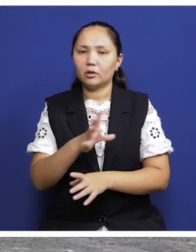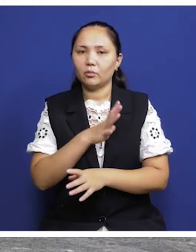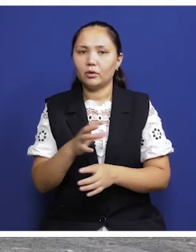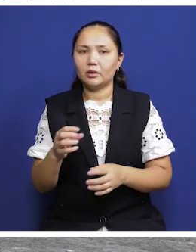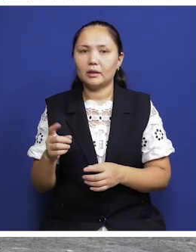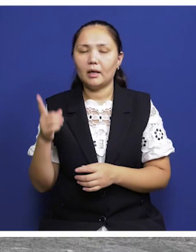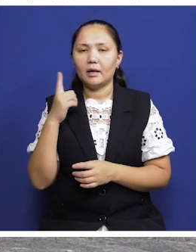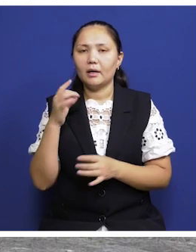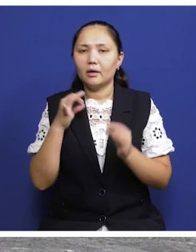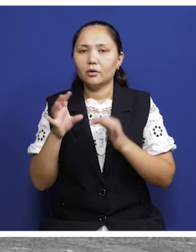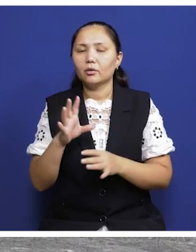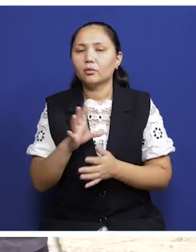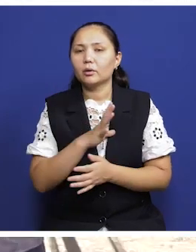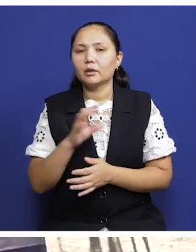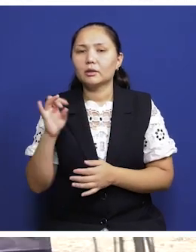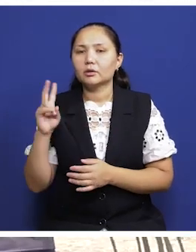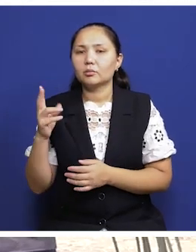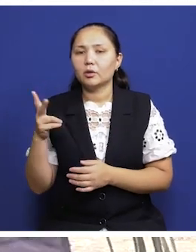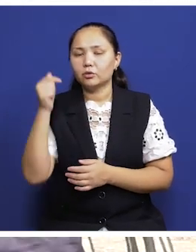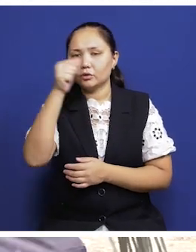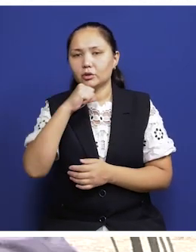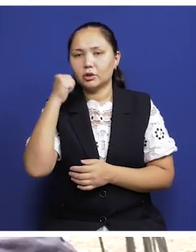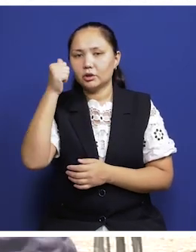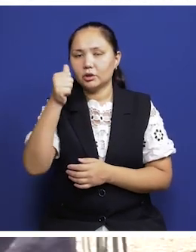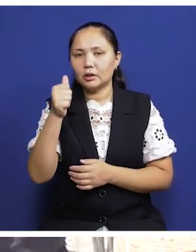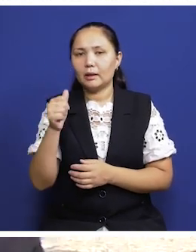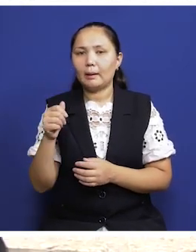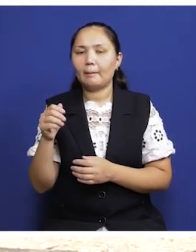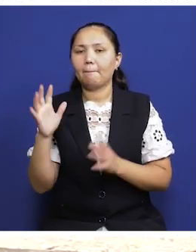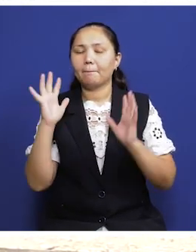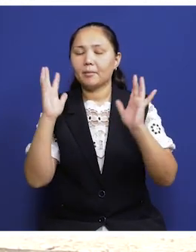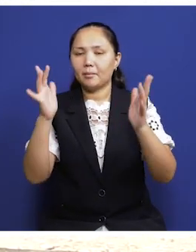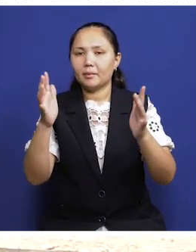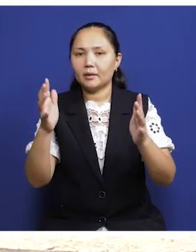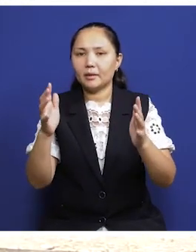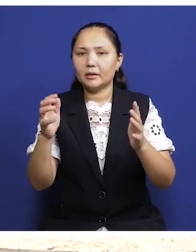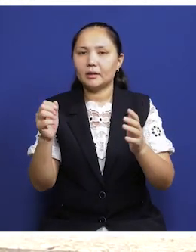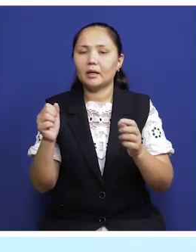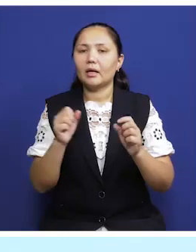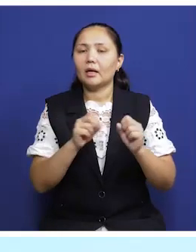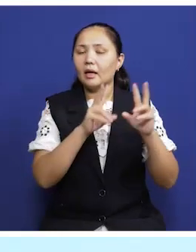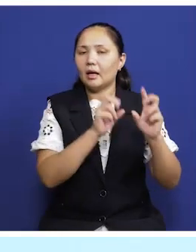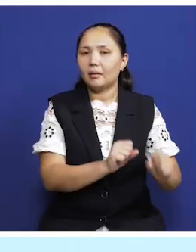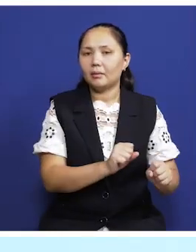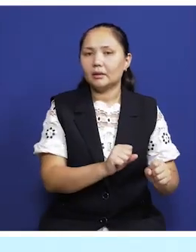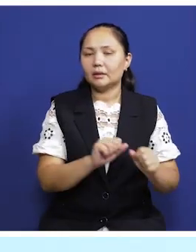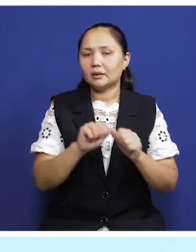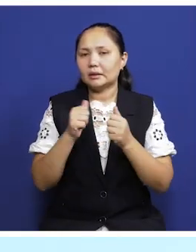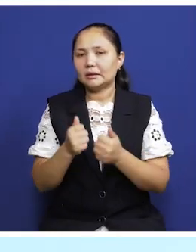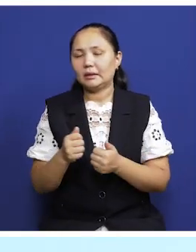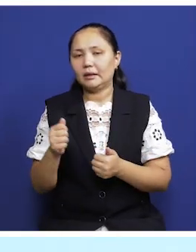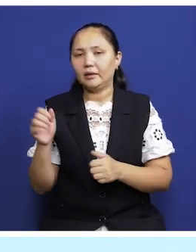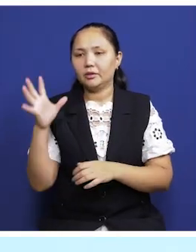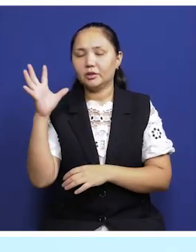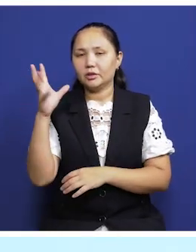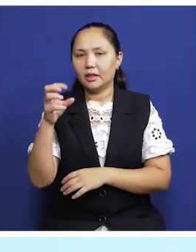Естеріңізге сала кетейік, 2023 жылдың 3 қаңтары күні табиғи апаттың әсерінен құлаған бағаналар мен үзілген электр желілері